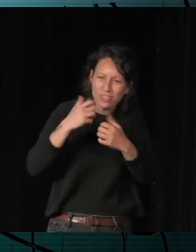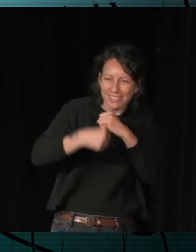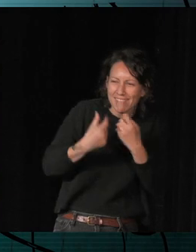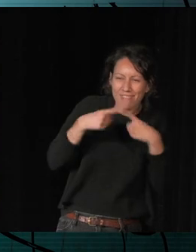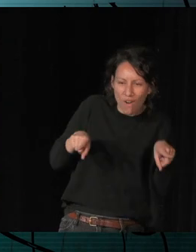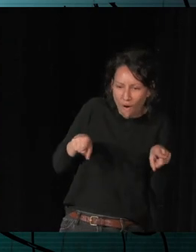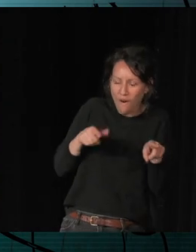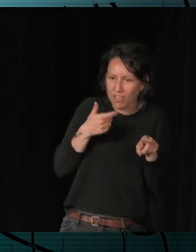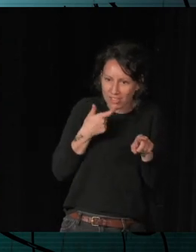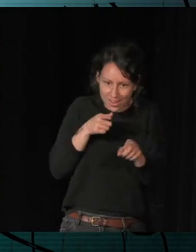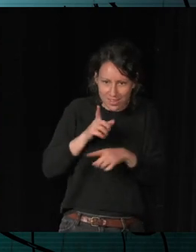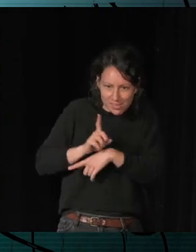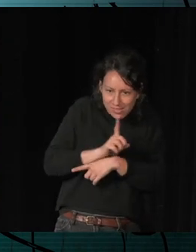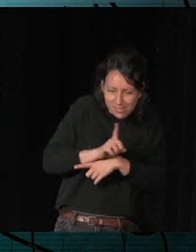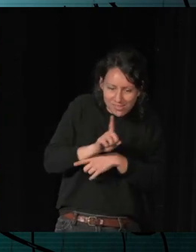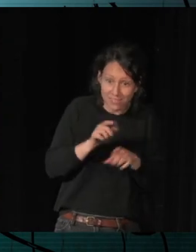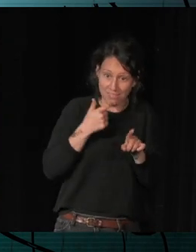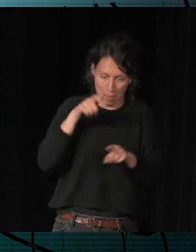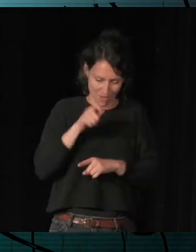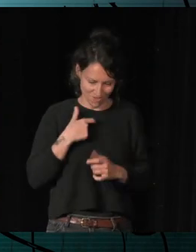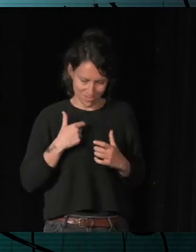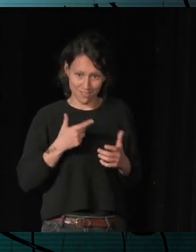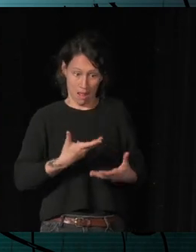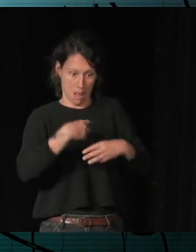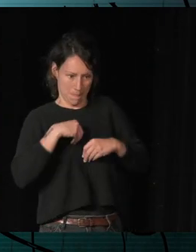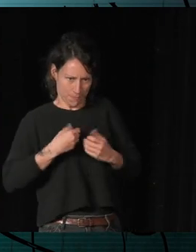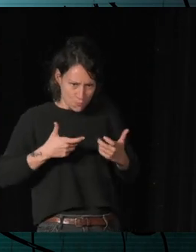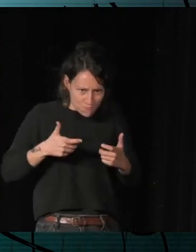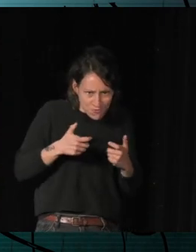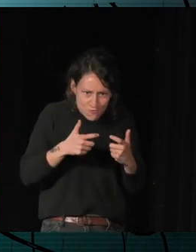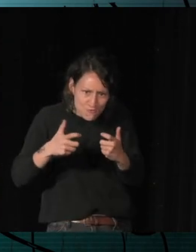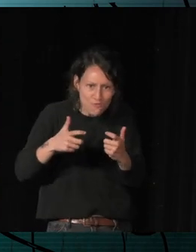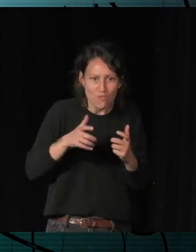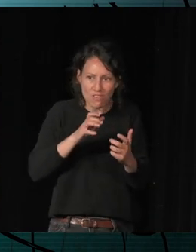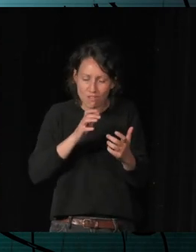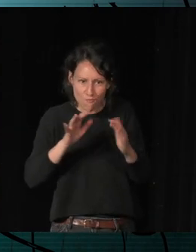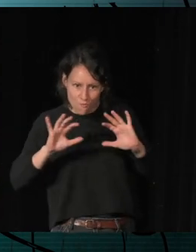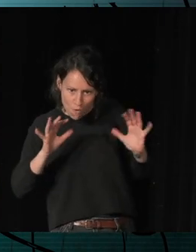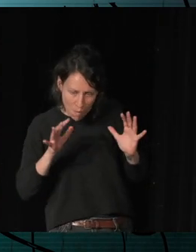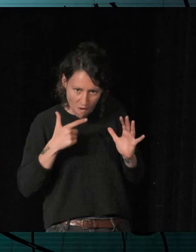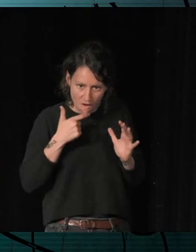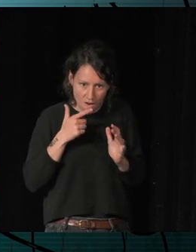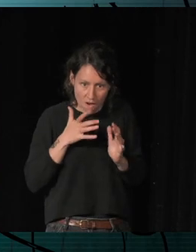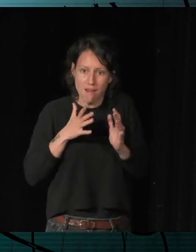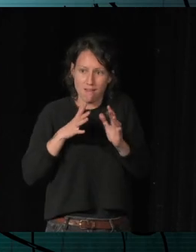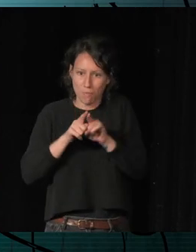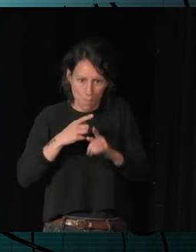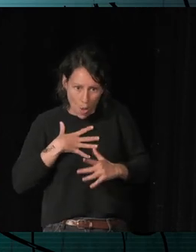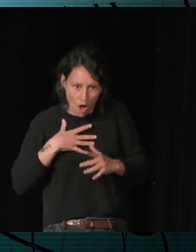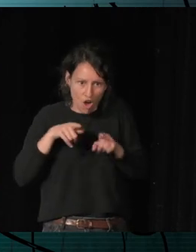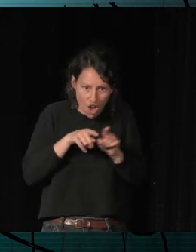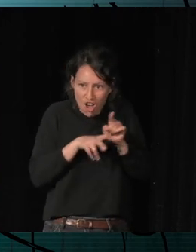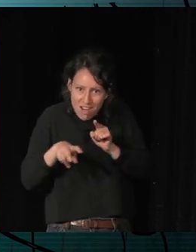on va faire peur à ce que le joueur fait en permanence c'est-à-dire on va lui faire qu'est-ce qu'on fait principalement dans un jeu d'aventure ben 80 % du temps on se